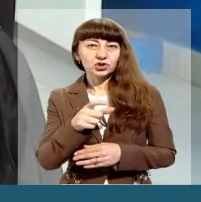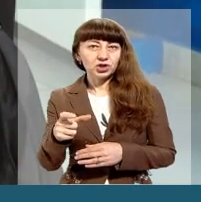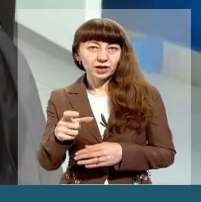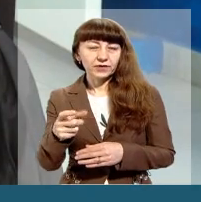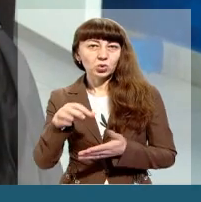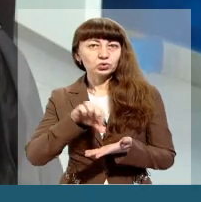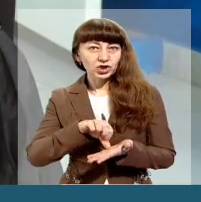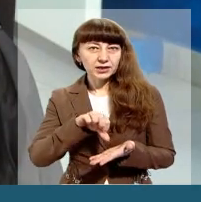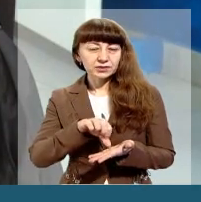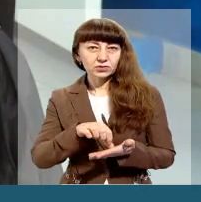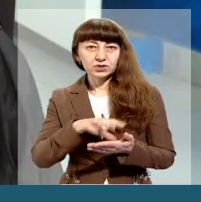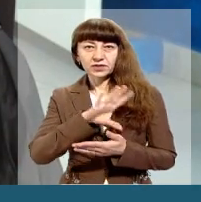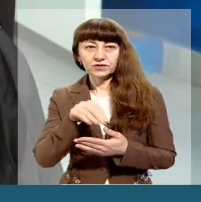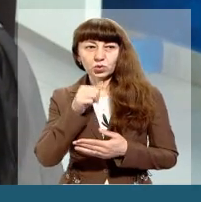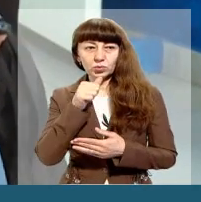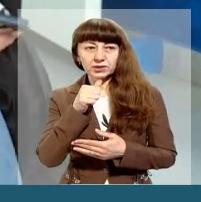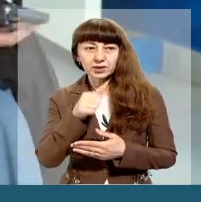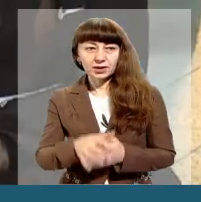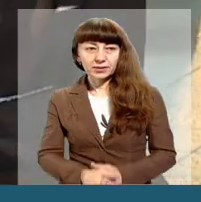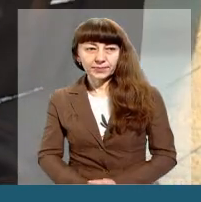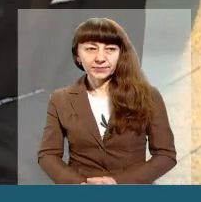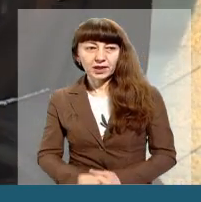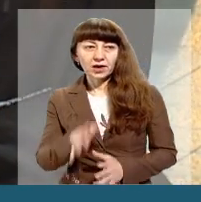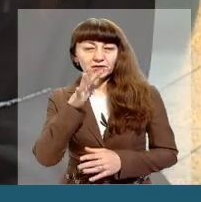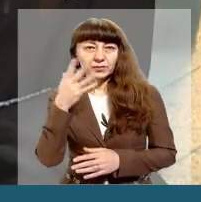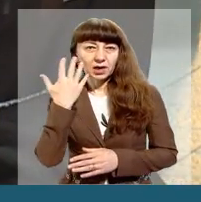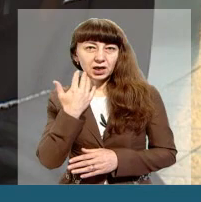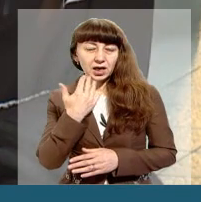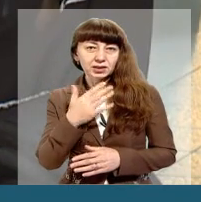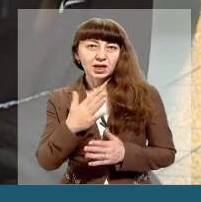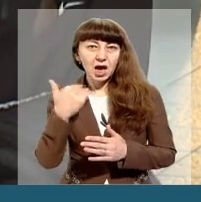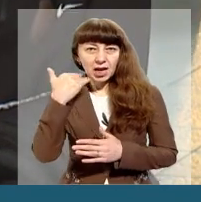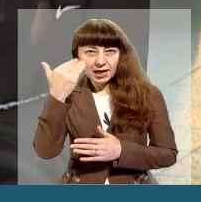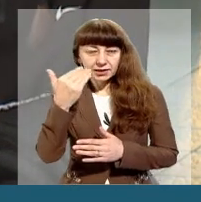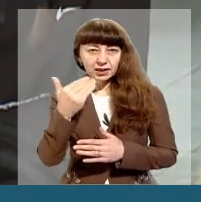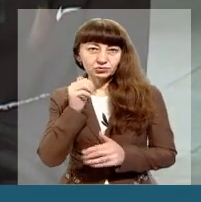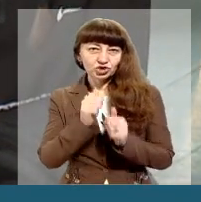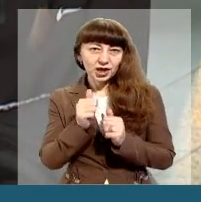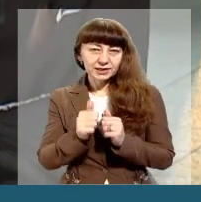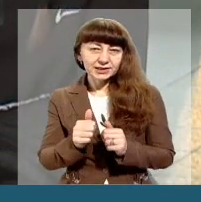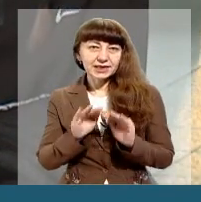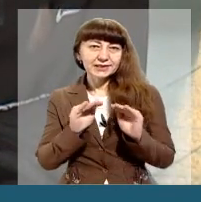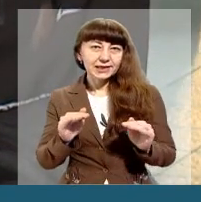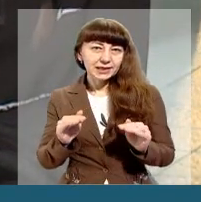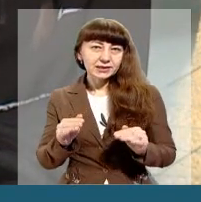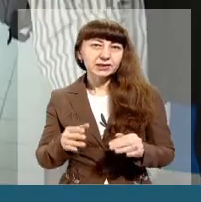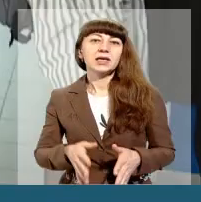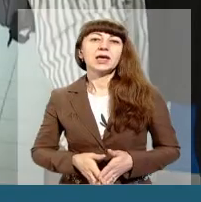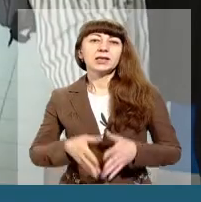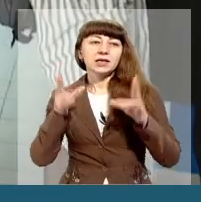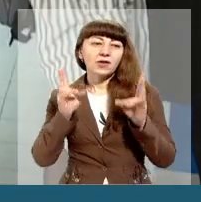Через неделю наступит лето, время, когда случаев детского травматизма становится больше. Велосипеды,